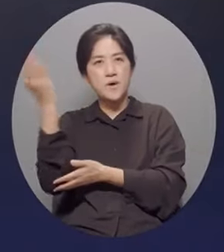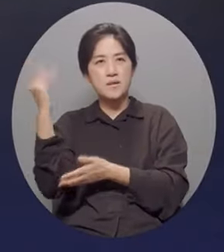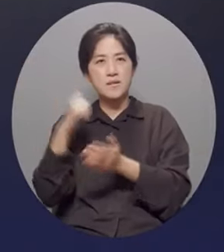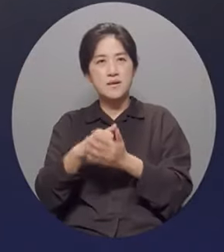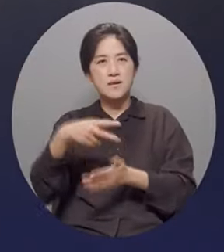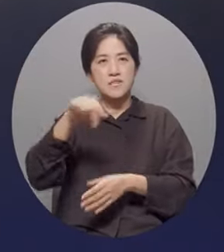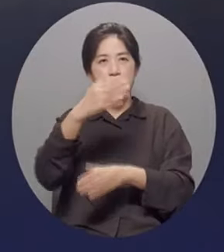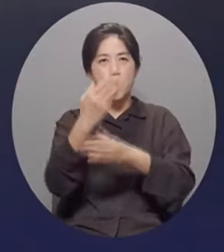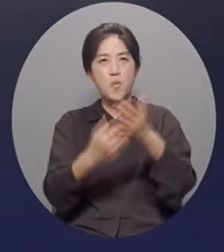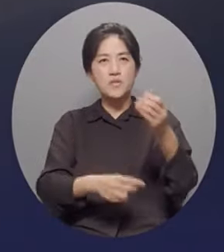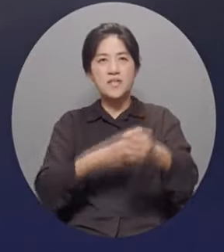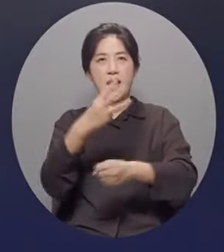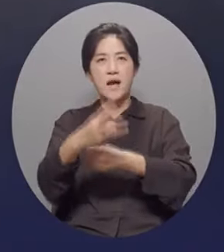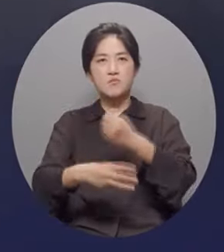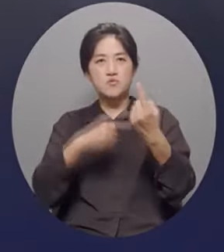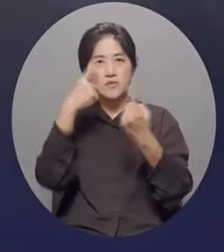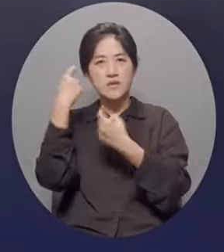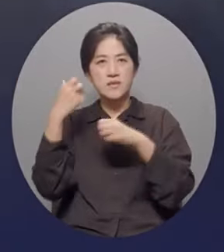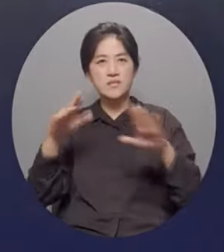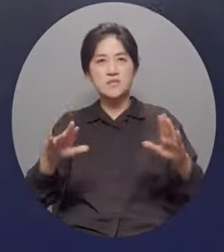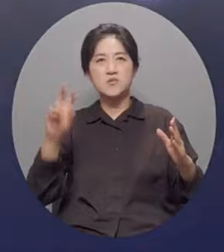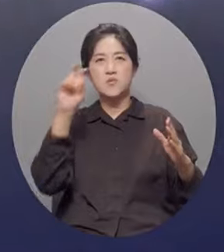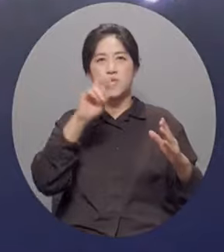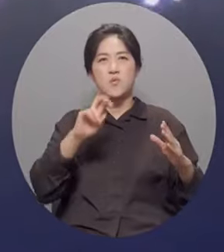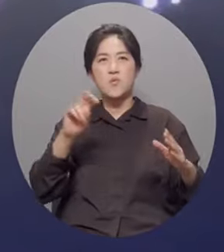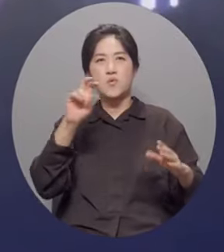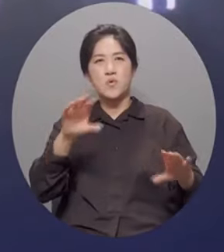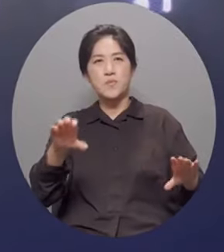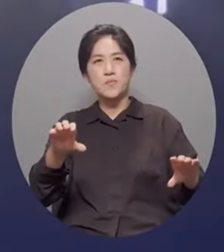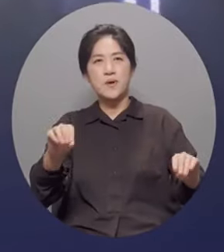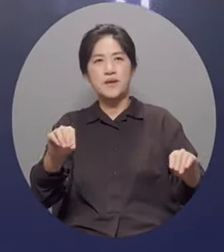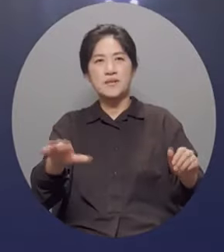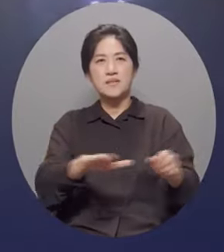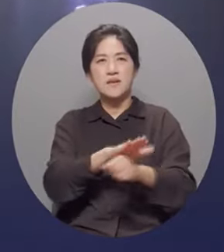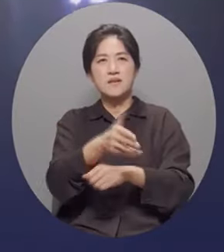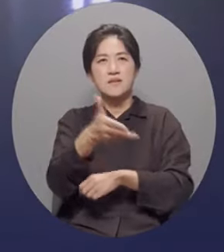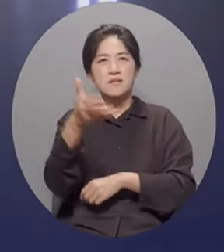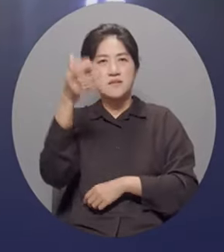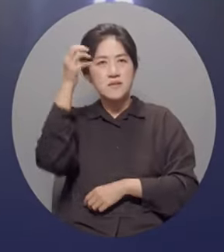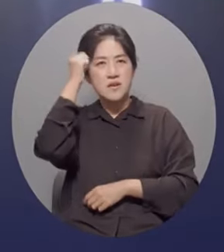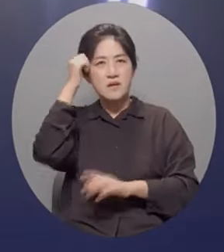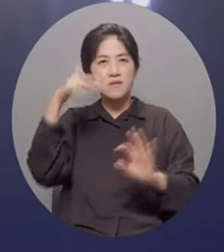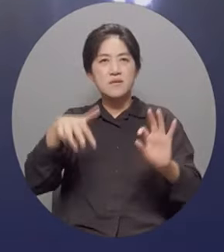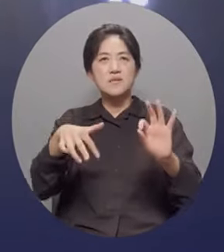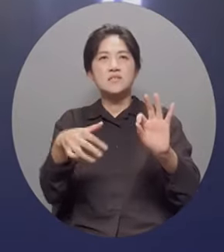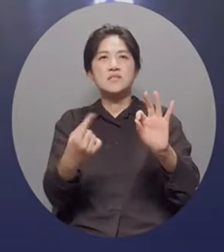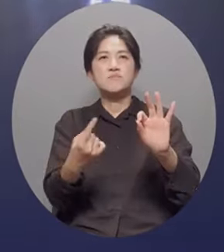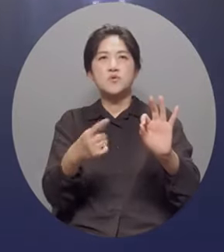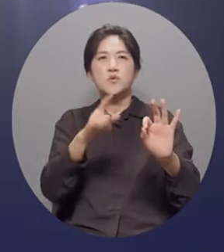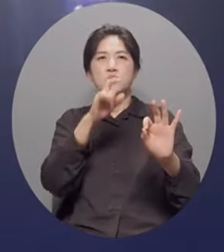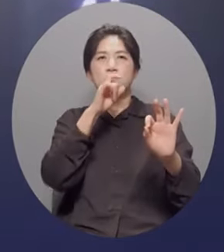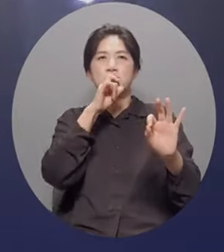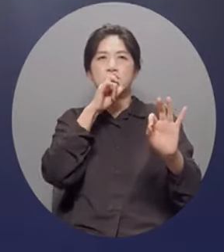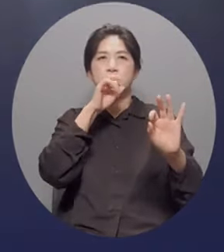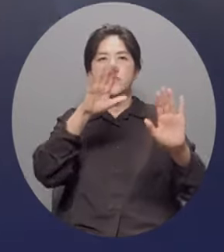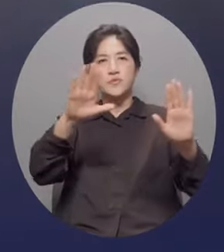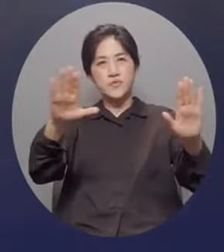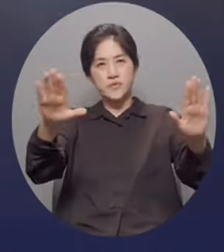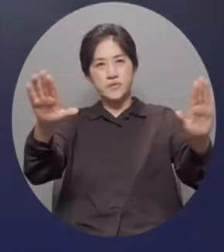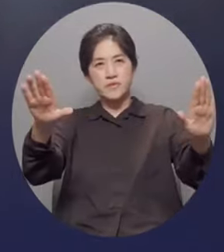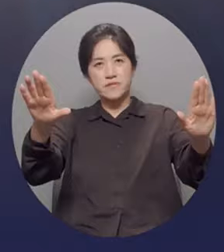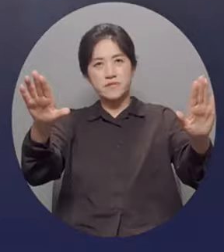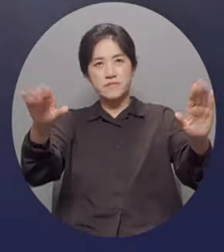show right now because of this song and because of the anniversary today of the sail ferry. So we just want to take a moment with all of you